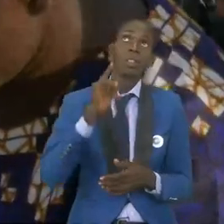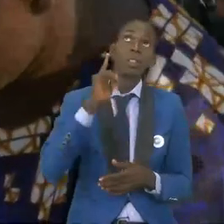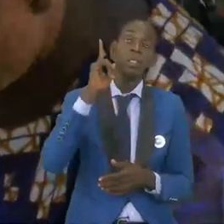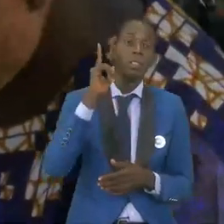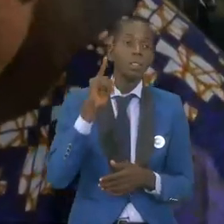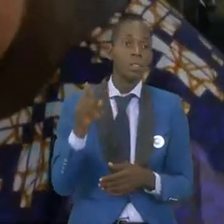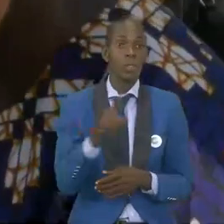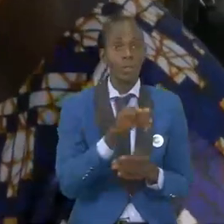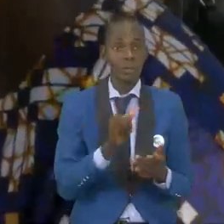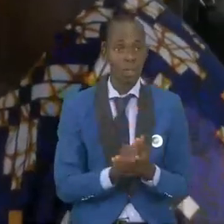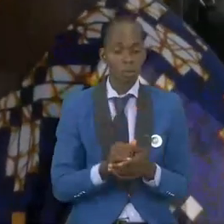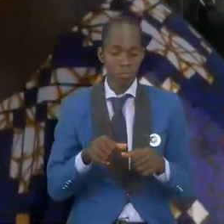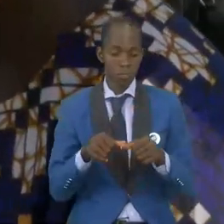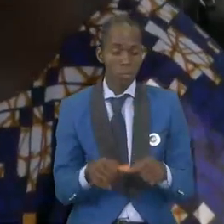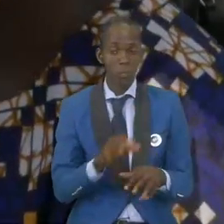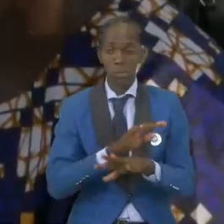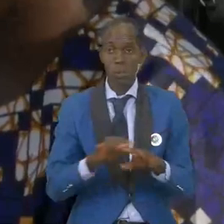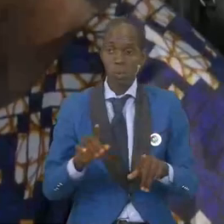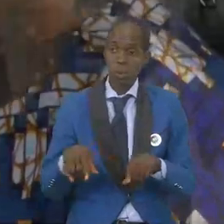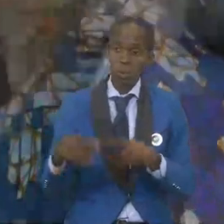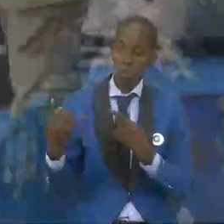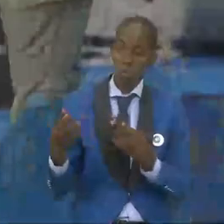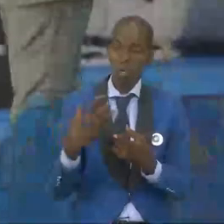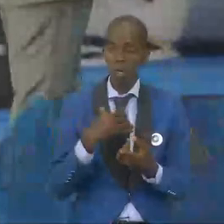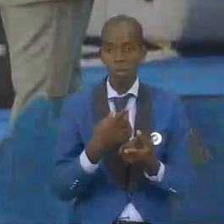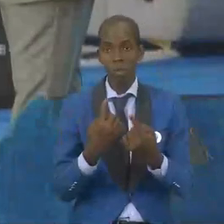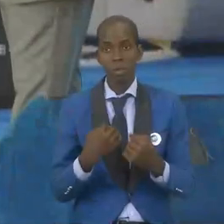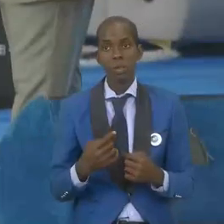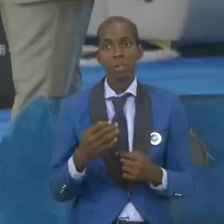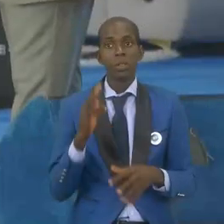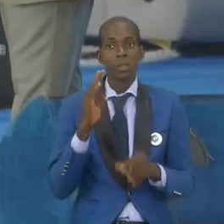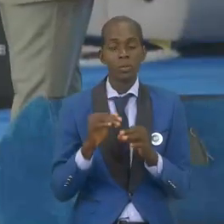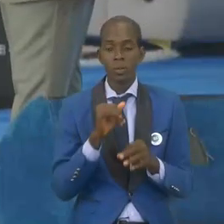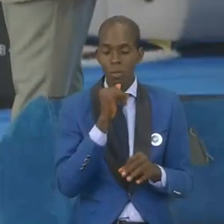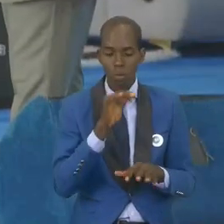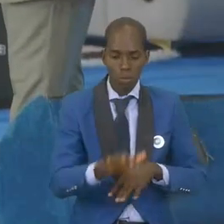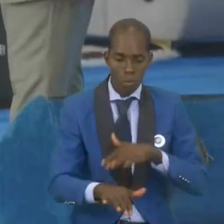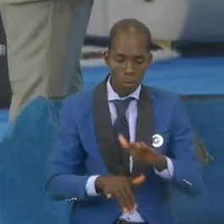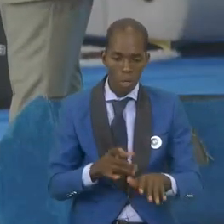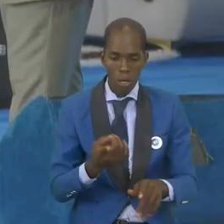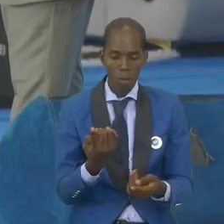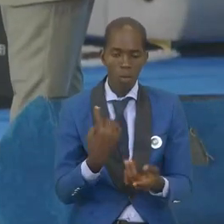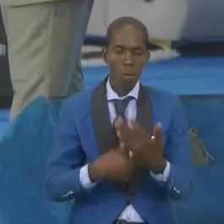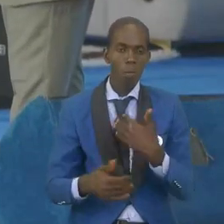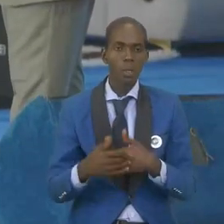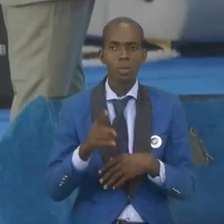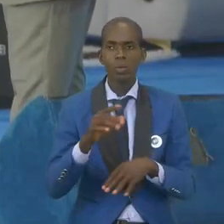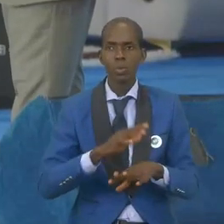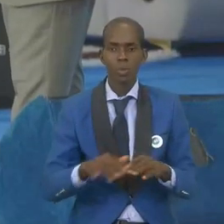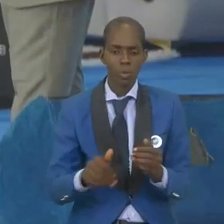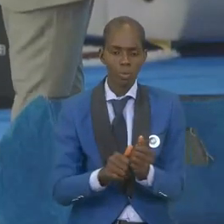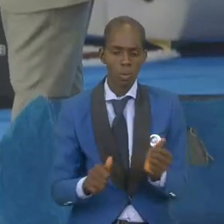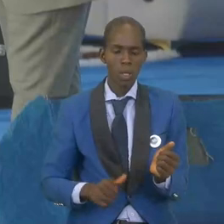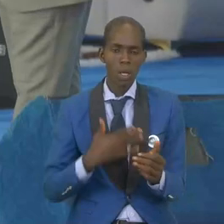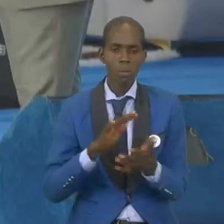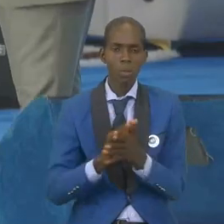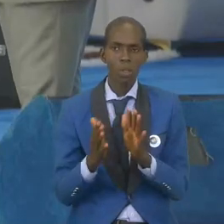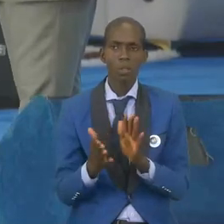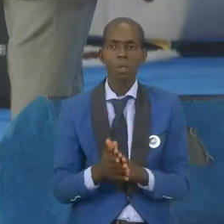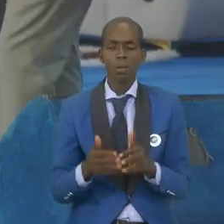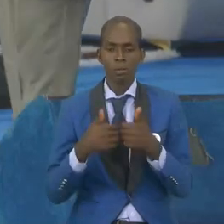à part du verset 1. Il dit, celui qui demeure, ils ne vont pas pour revenir. Ils ne rampent pas pour